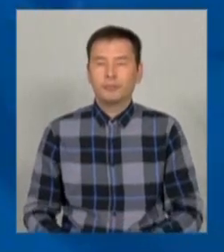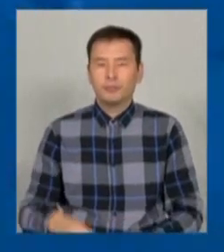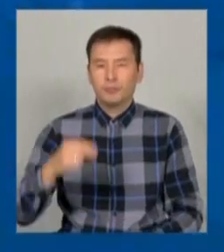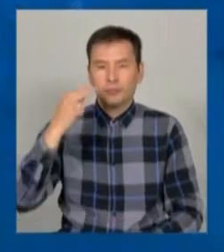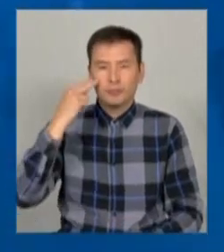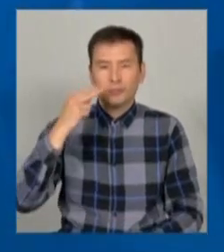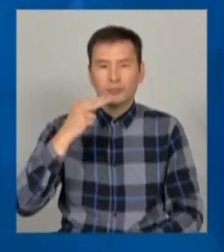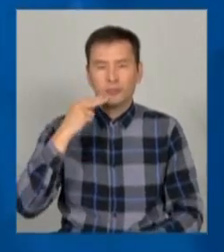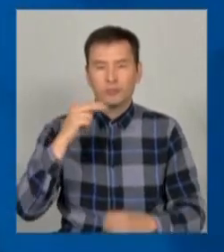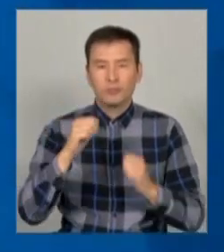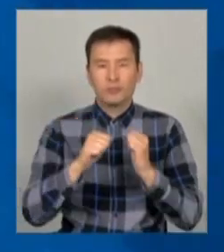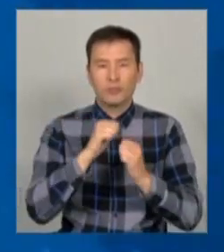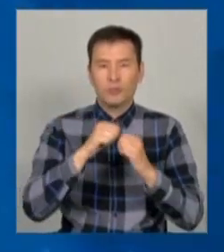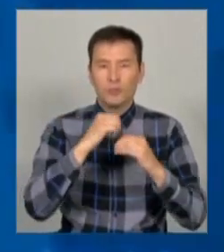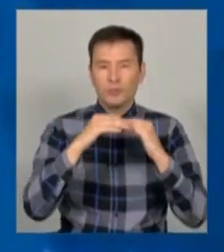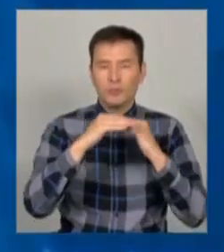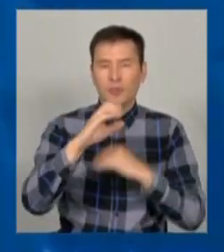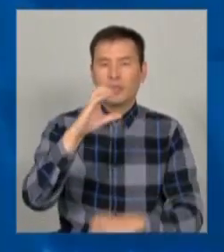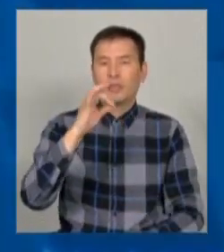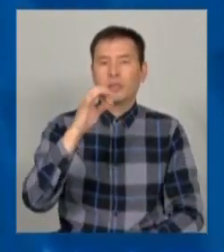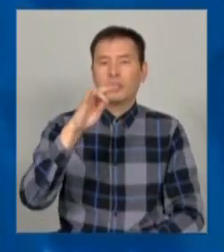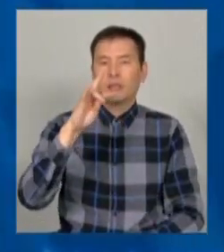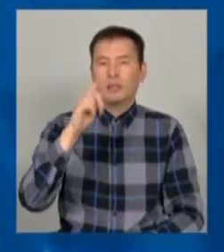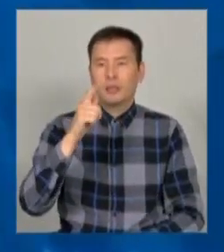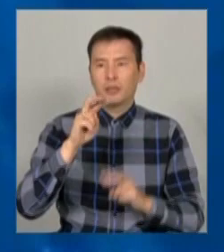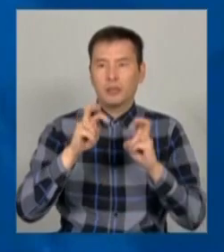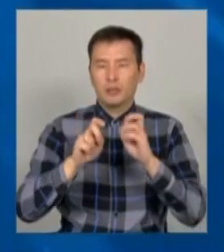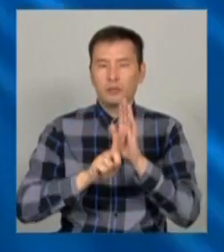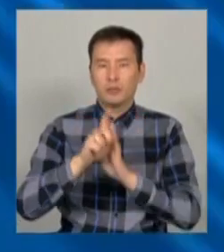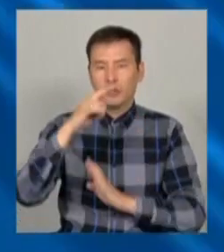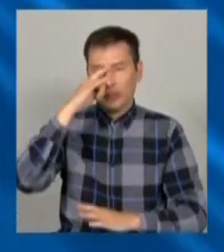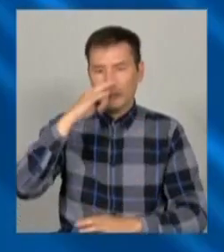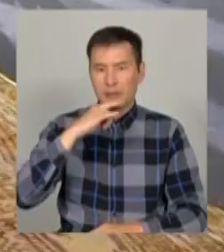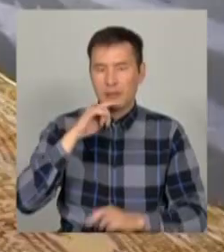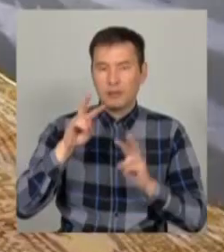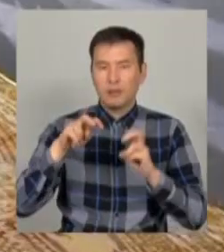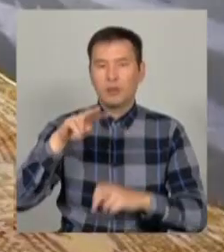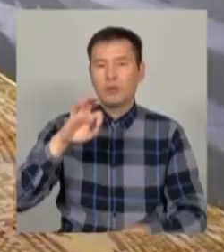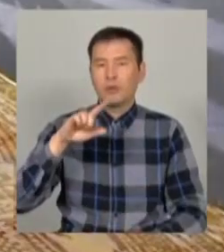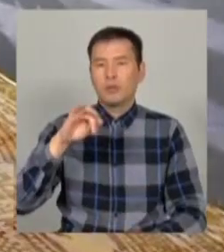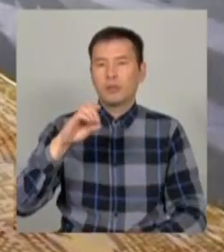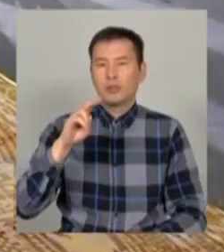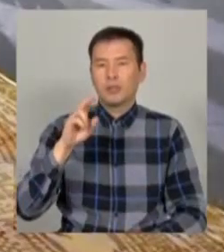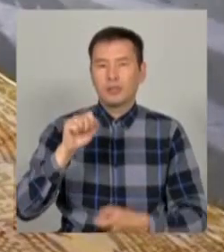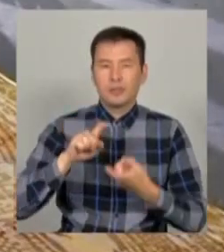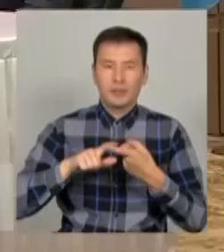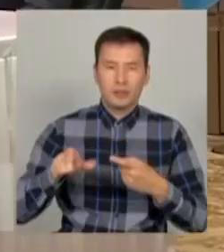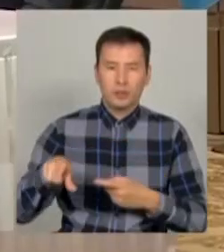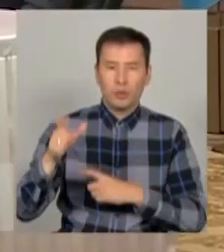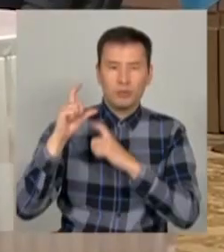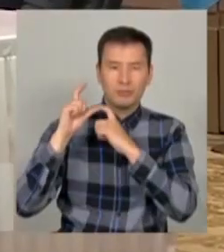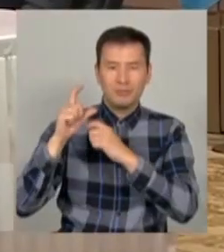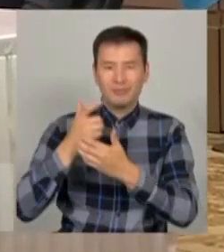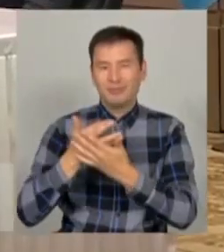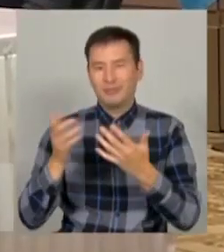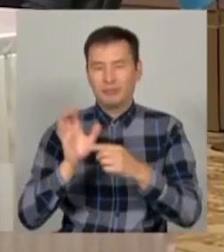В китайском сухом порту Сиань запустили строительство казахстанского логистического центра. Выступая на церемонии запуска, глава государства